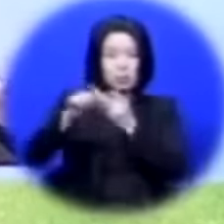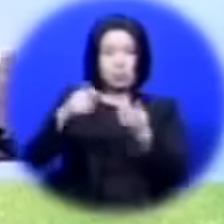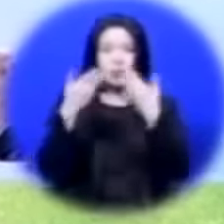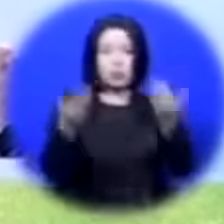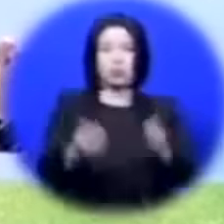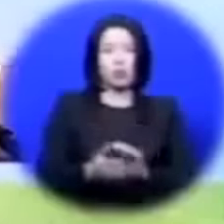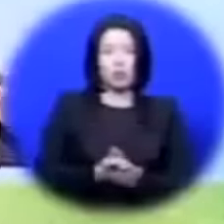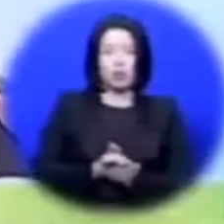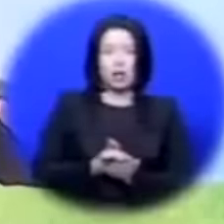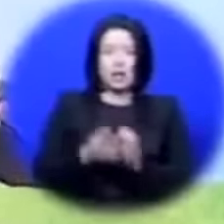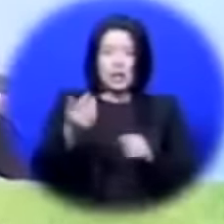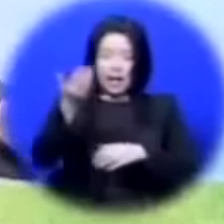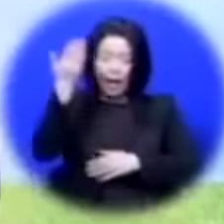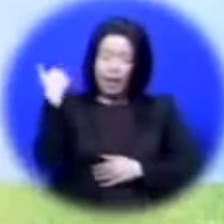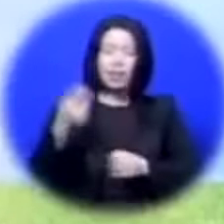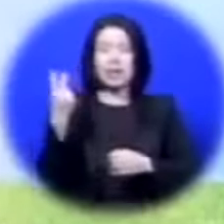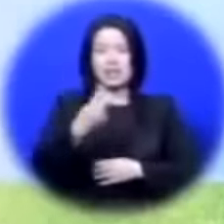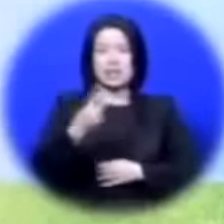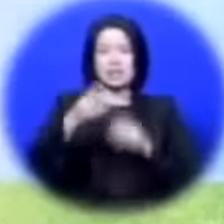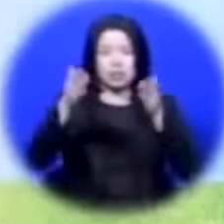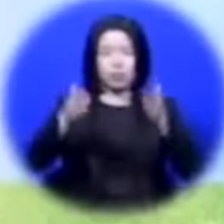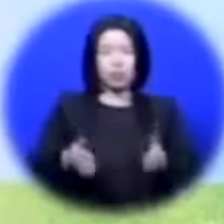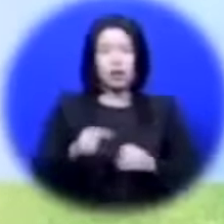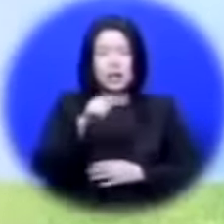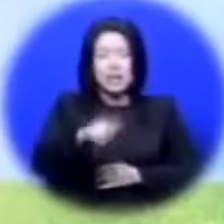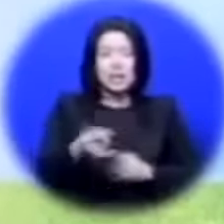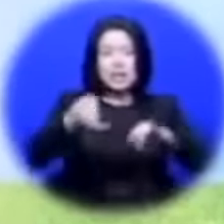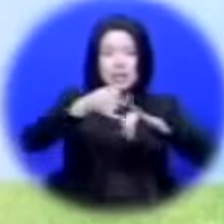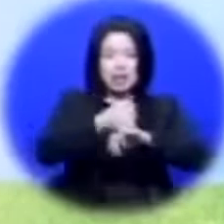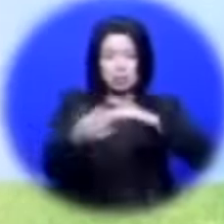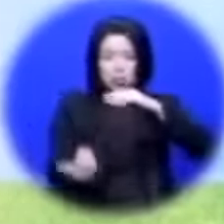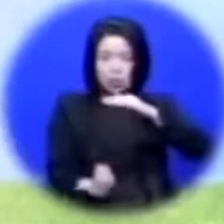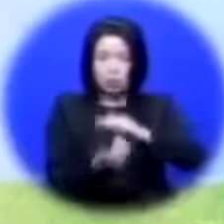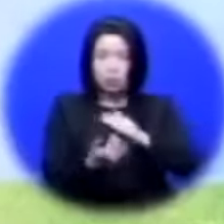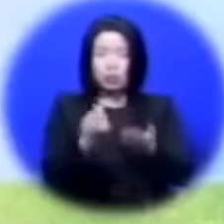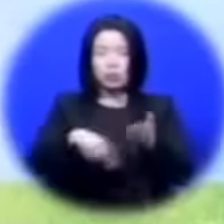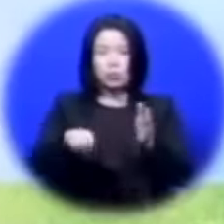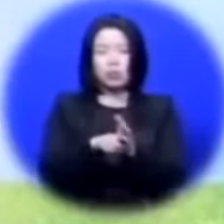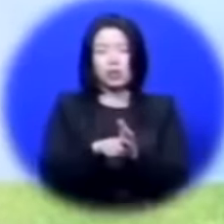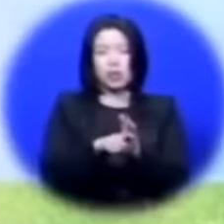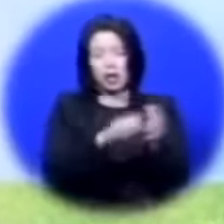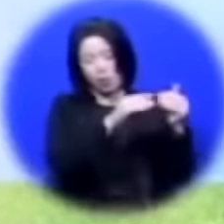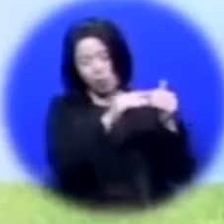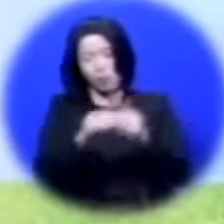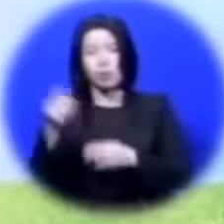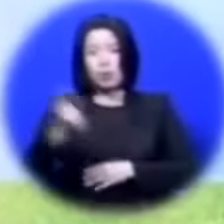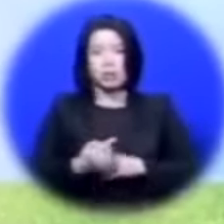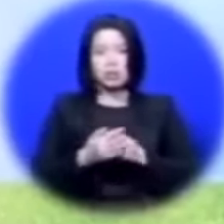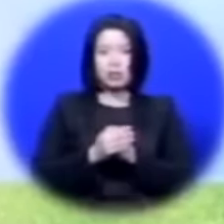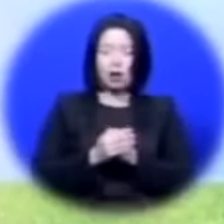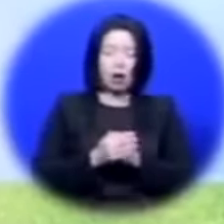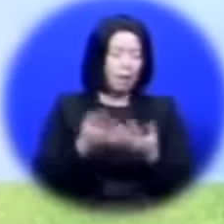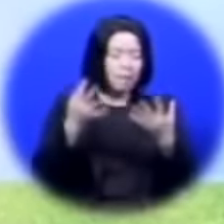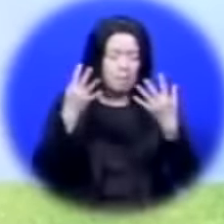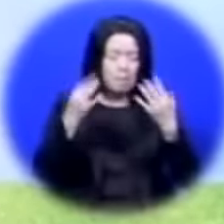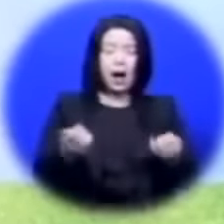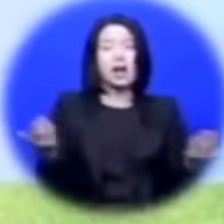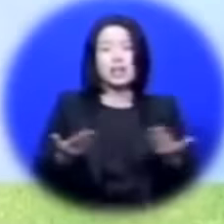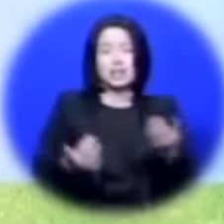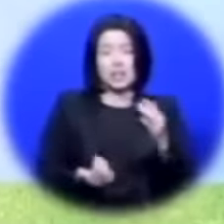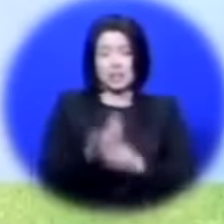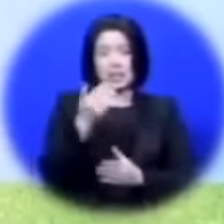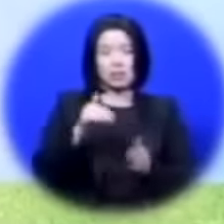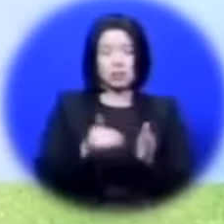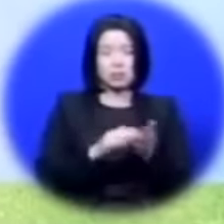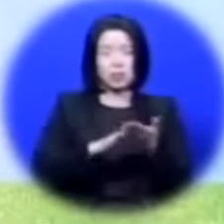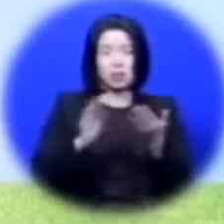동안 기독교 역사는 결국은이 약속을 이루기 위하여 진행되 온 거예요 별의별 일들이 많았습니다